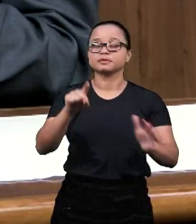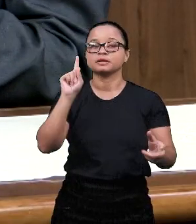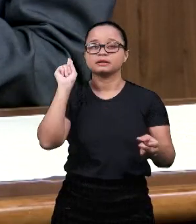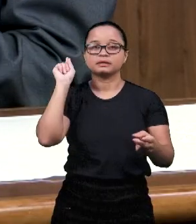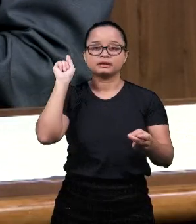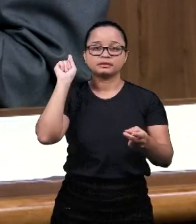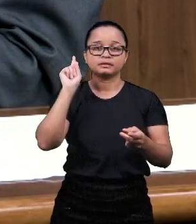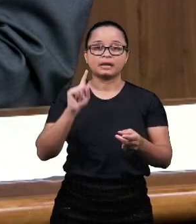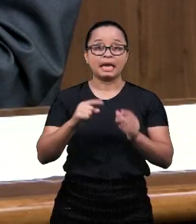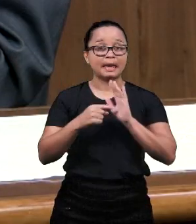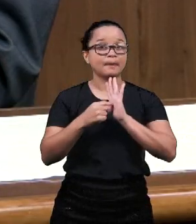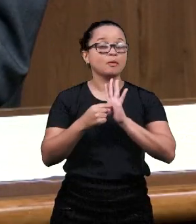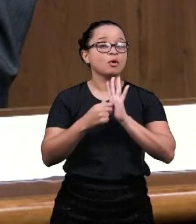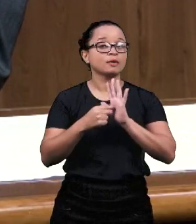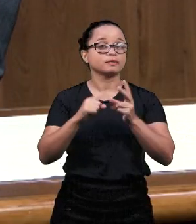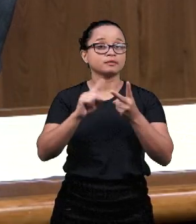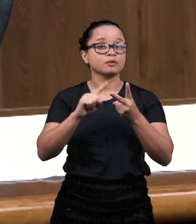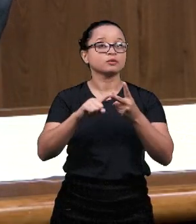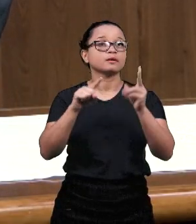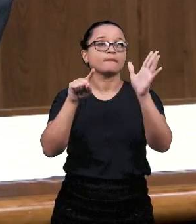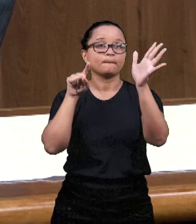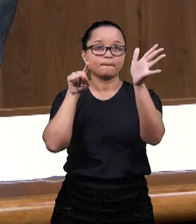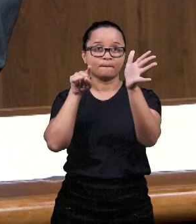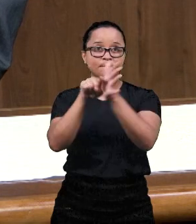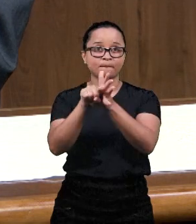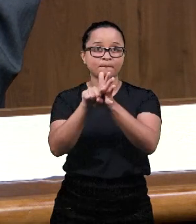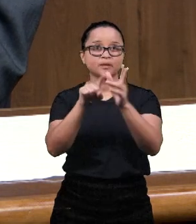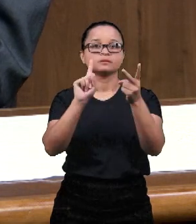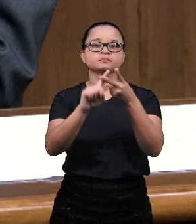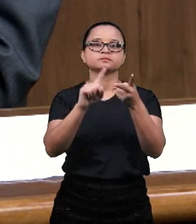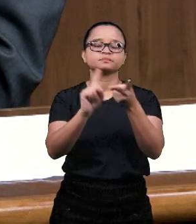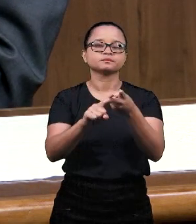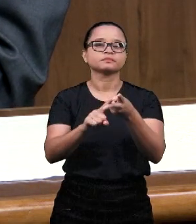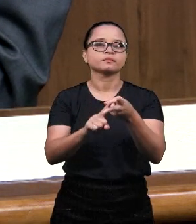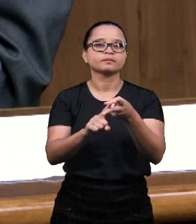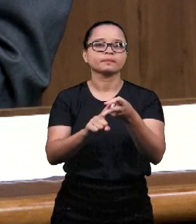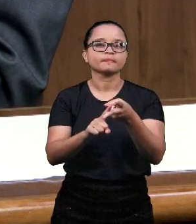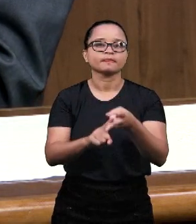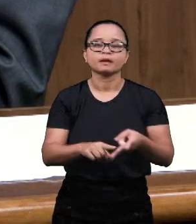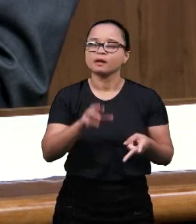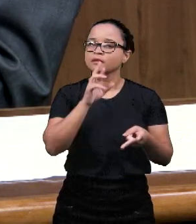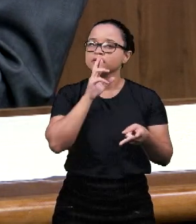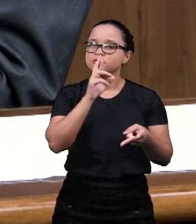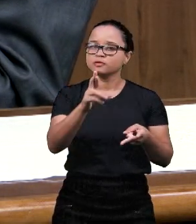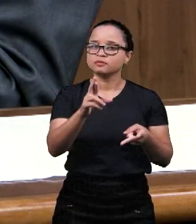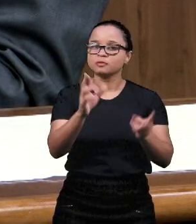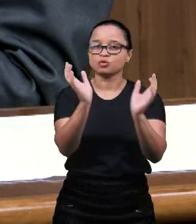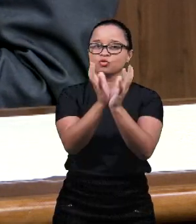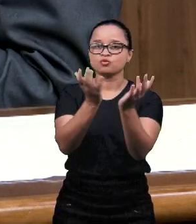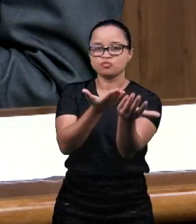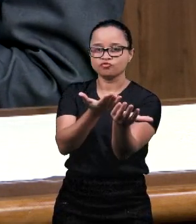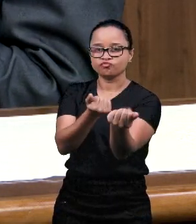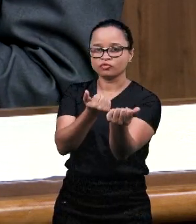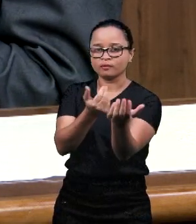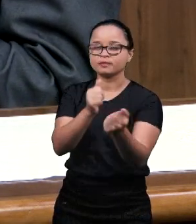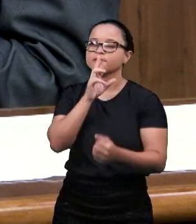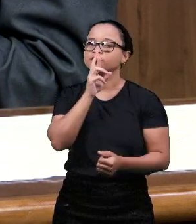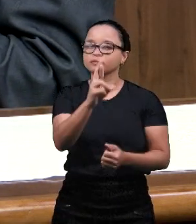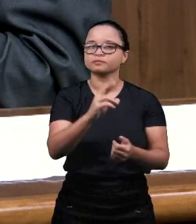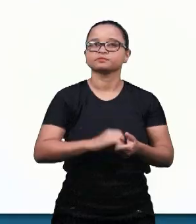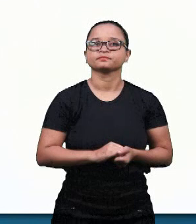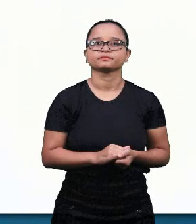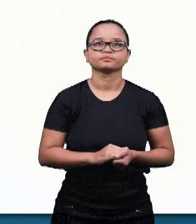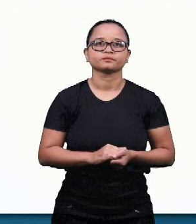qui disait, c'est une question à être répondue par les jeunes gens. La question disait, citez deux situations